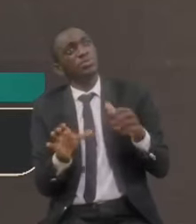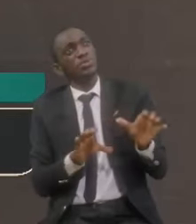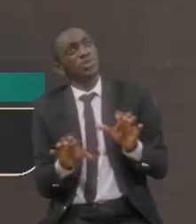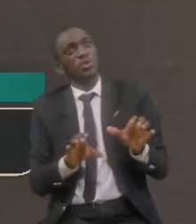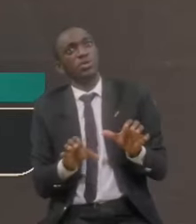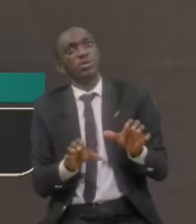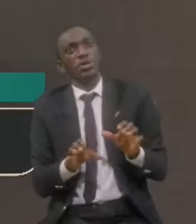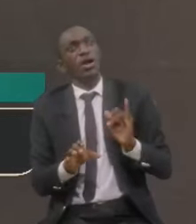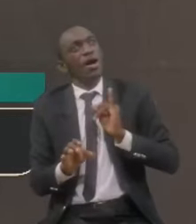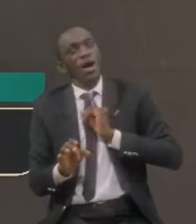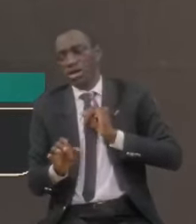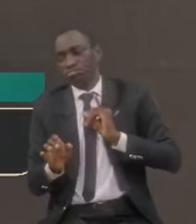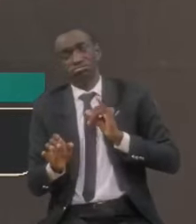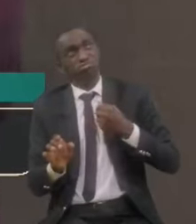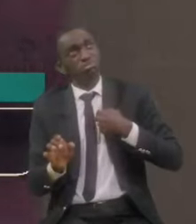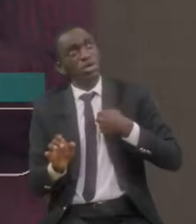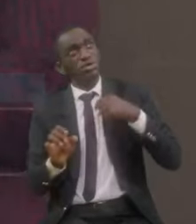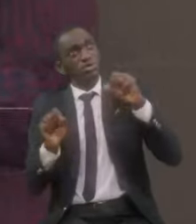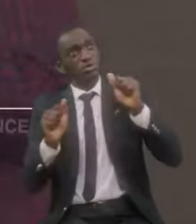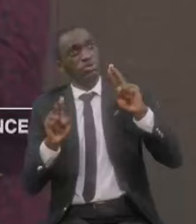Je te donne le contrôle de ma vie.